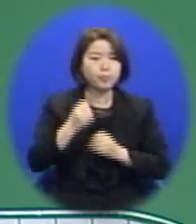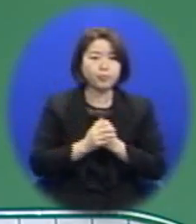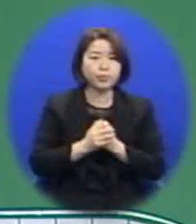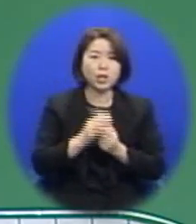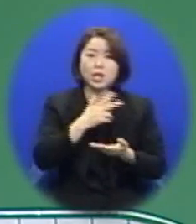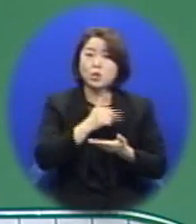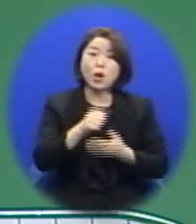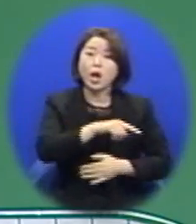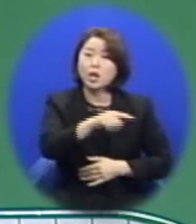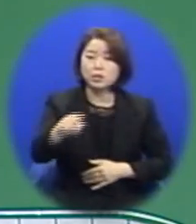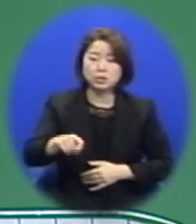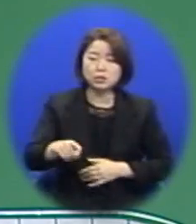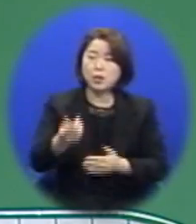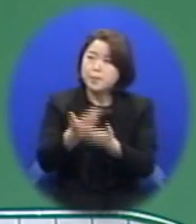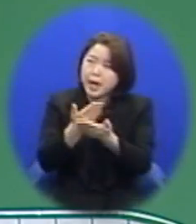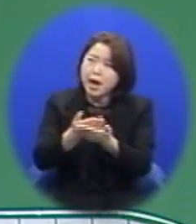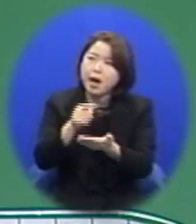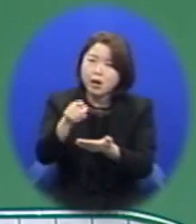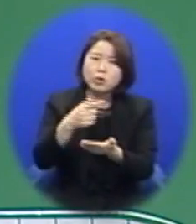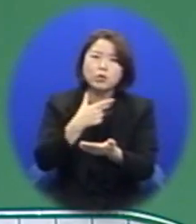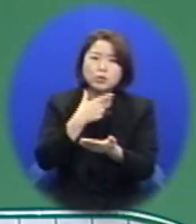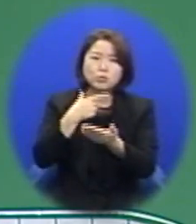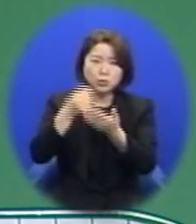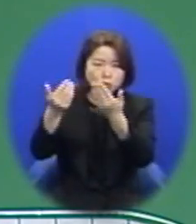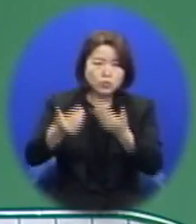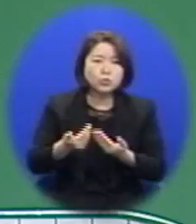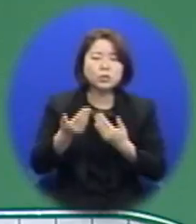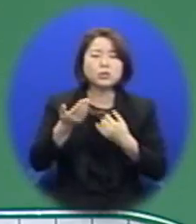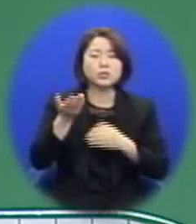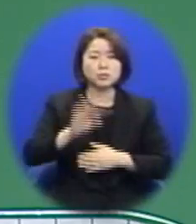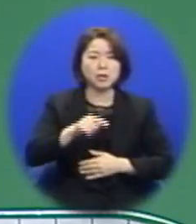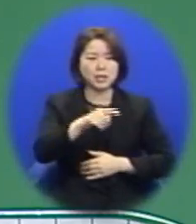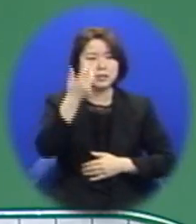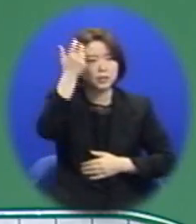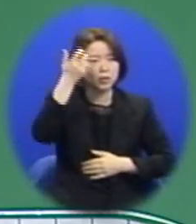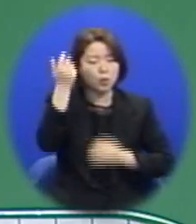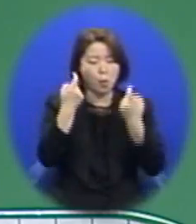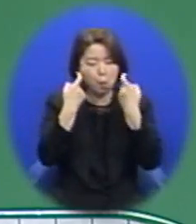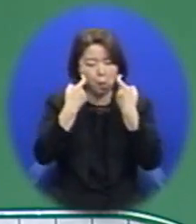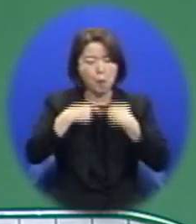그들이 요구한 것을 주셨지만 그 영혼을 파리하게 하셨습니다.